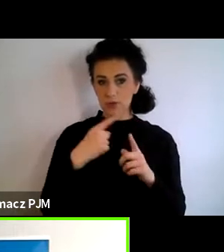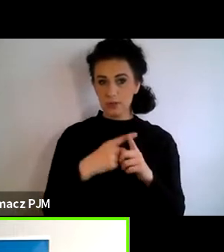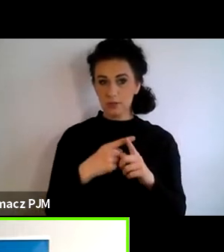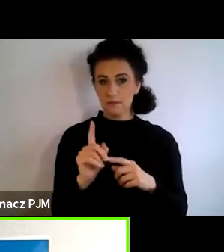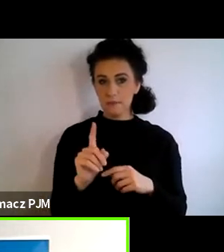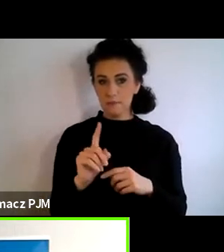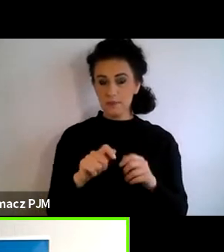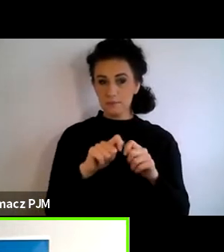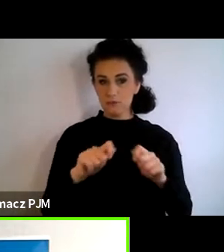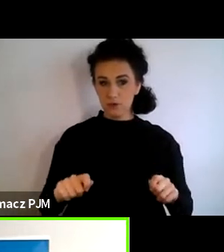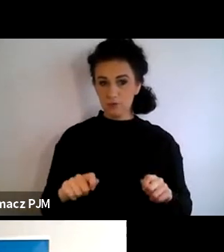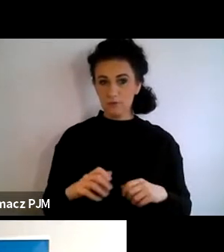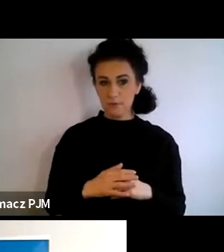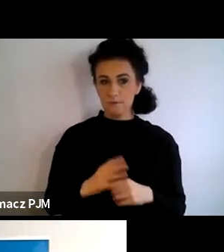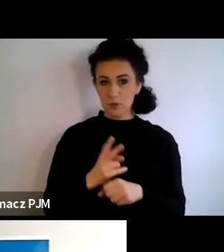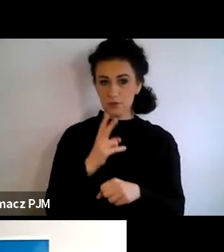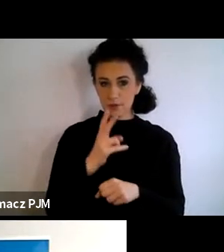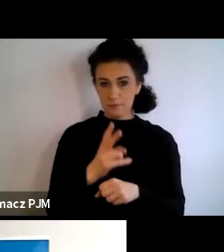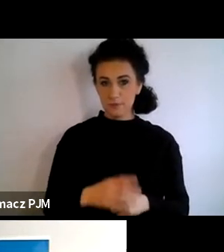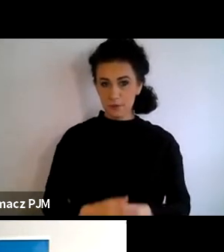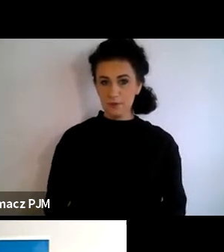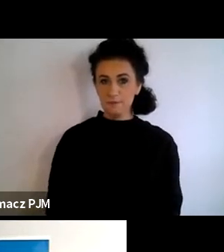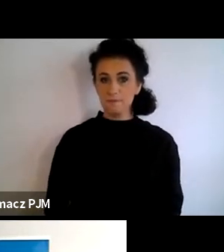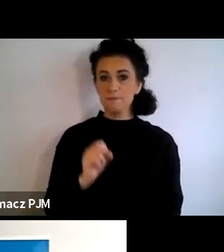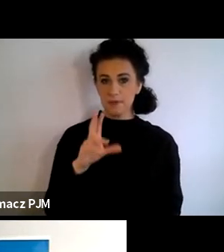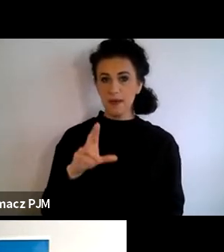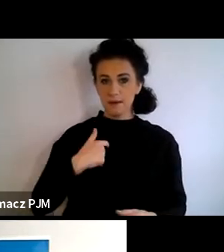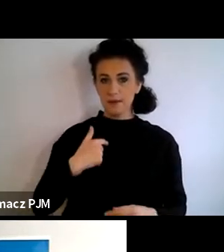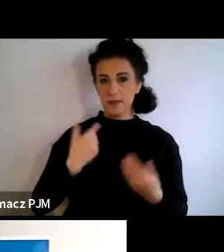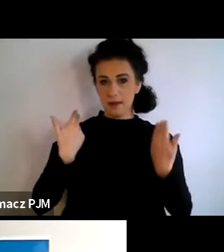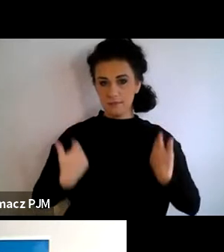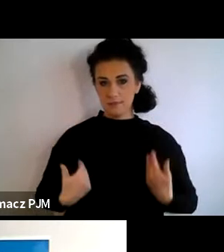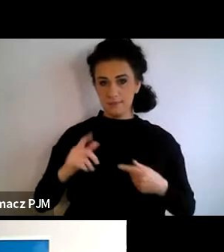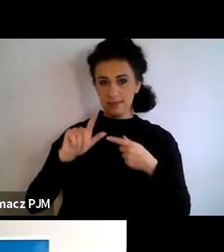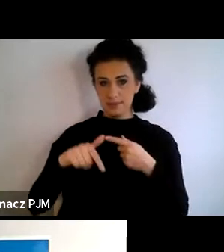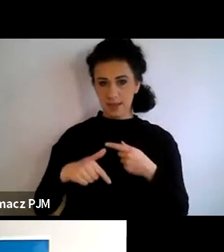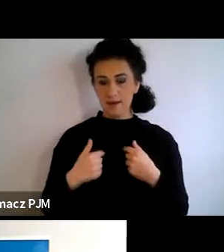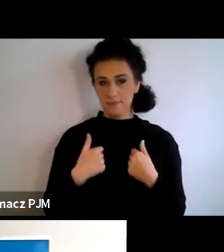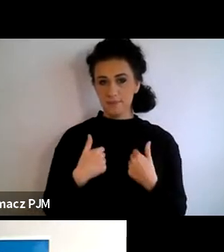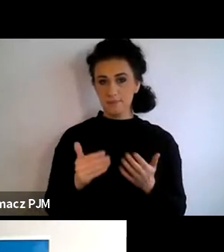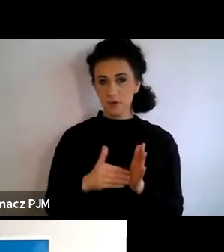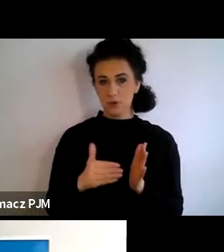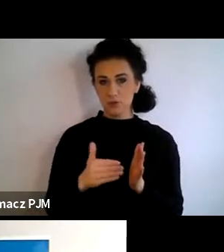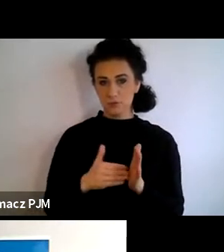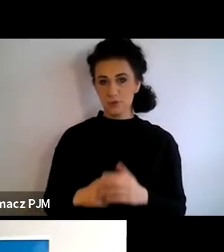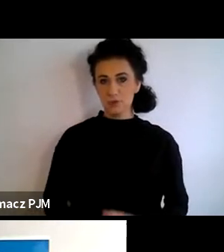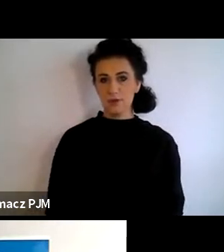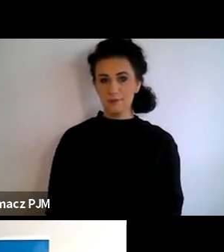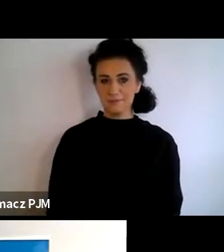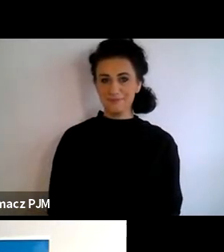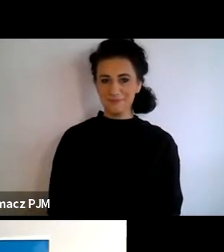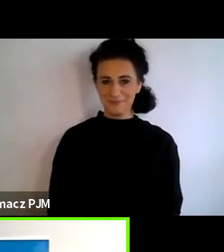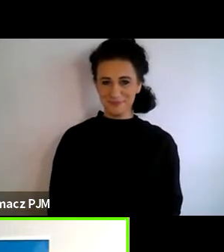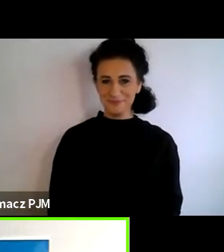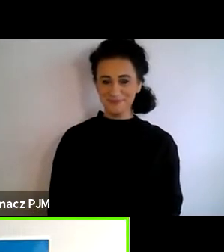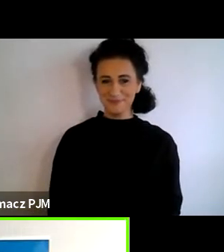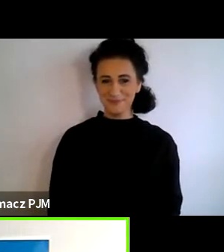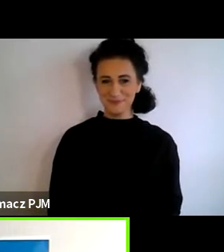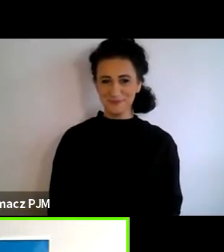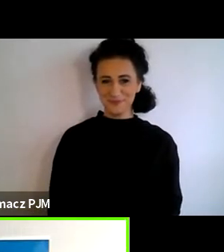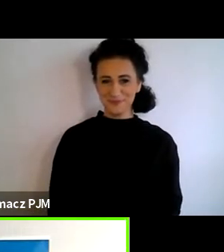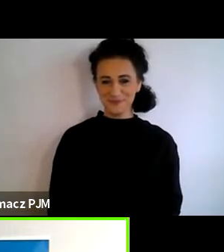na przerwę? Jak najbardziej. Ja jestem za, ponieważ też chciałem postulować taki otóż postulat. W takim